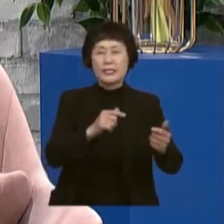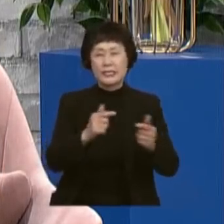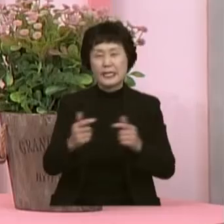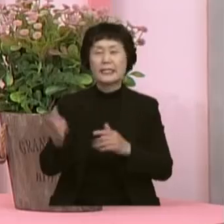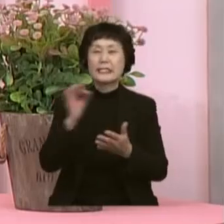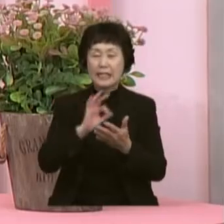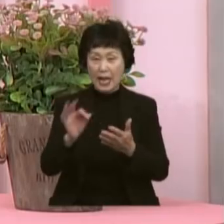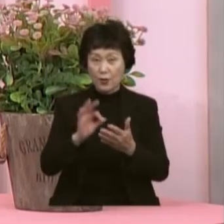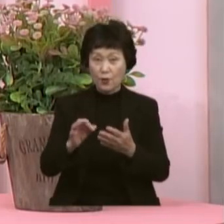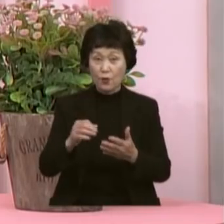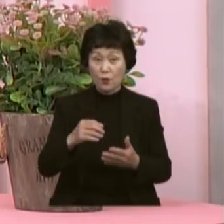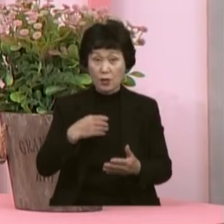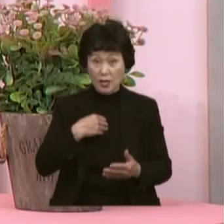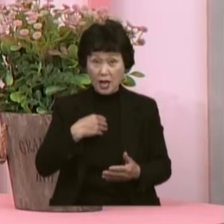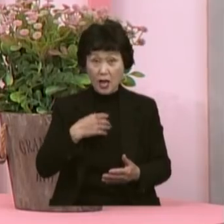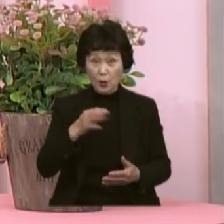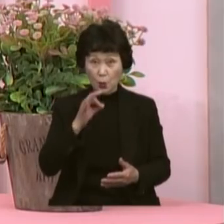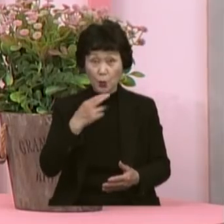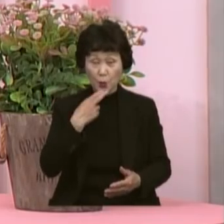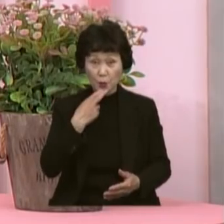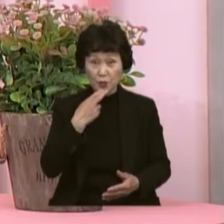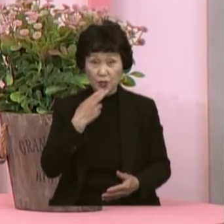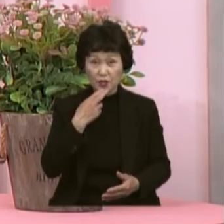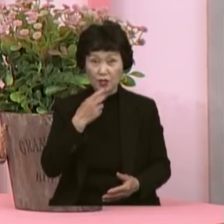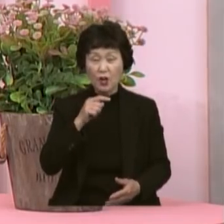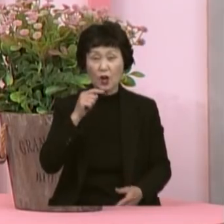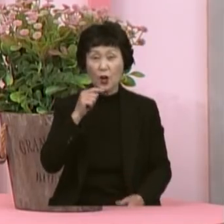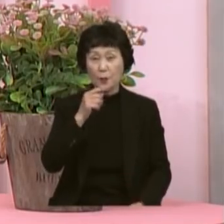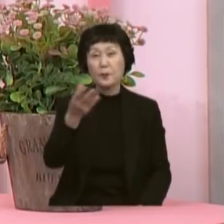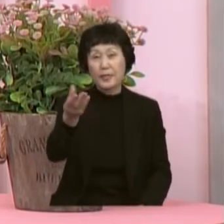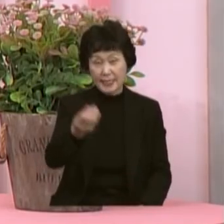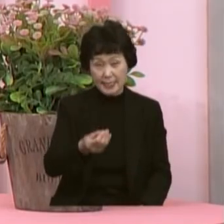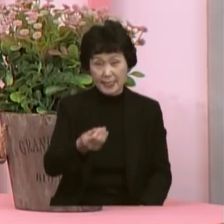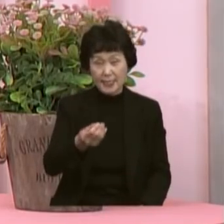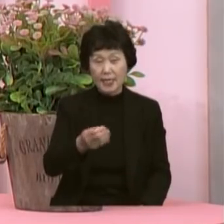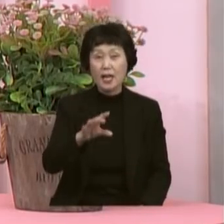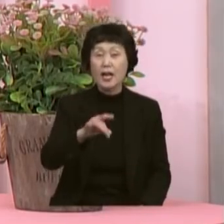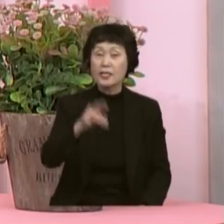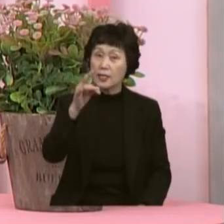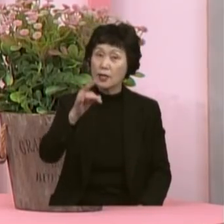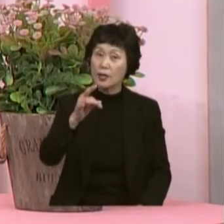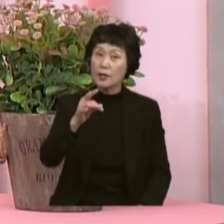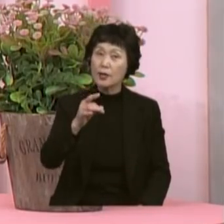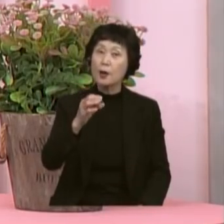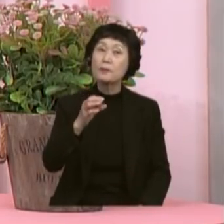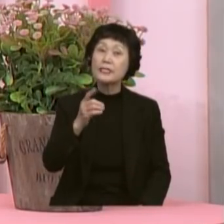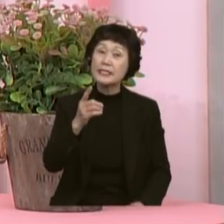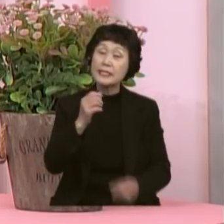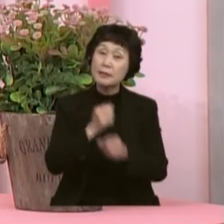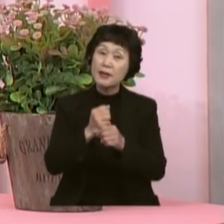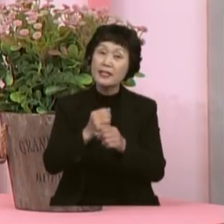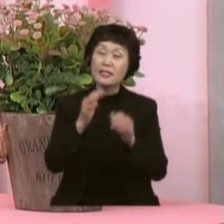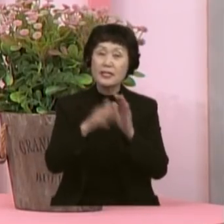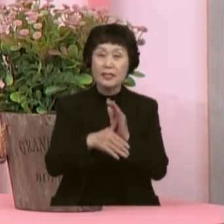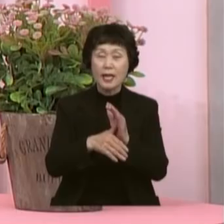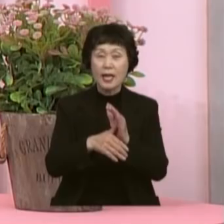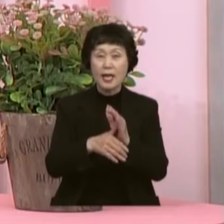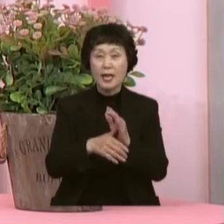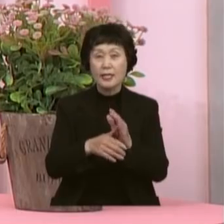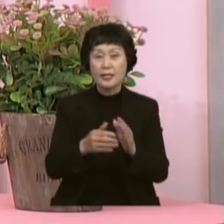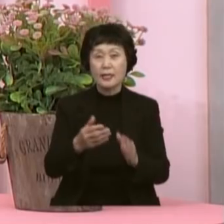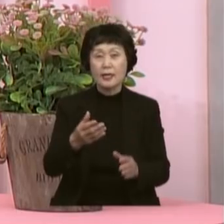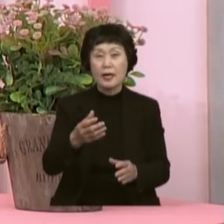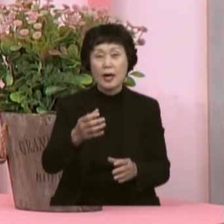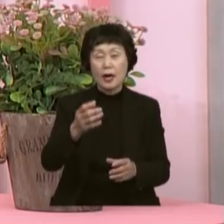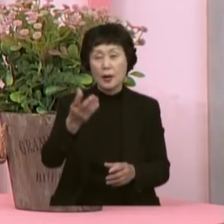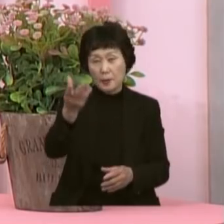비용으로 빚져가지고 빚져서 88년도 첫 앨범은 좀 많이 빚졌죠. 그래서 사실 제가 그 앨범에